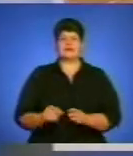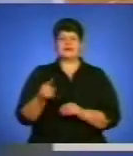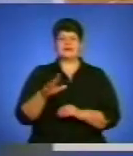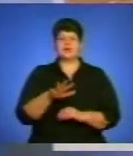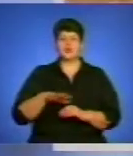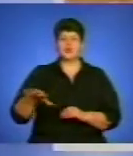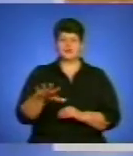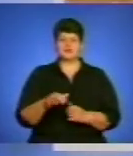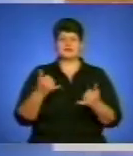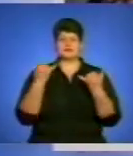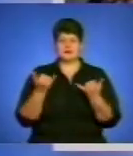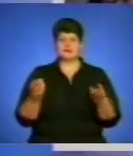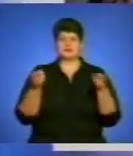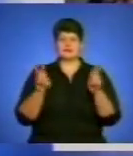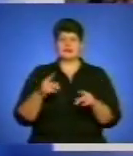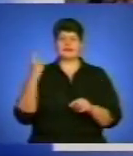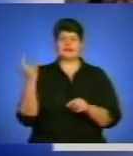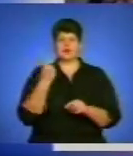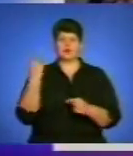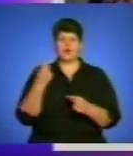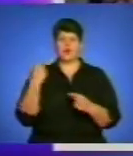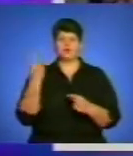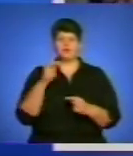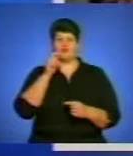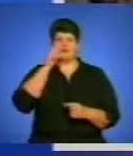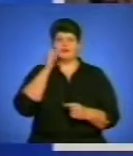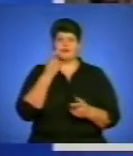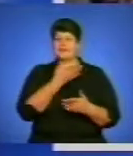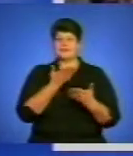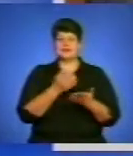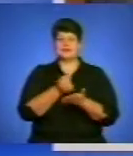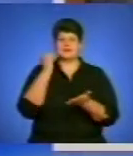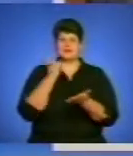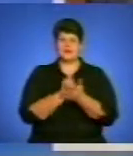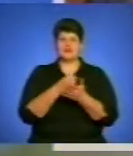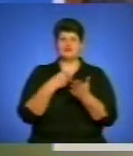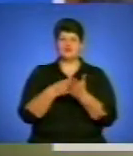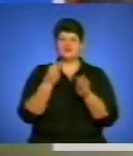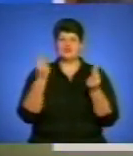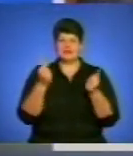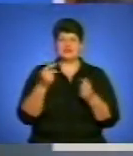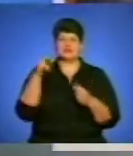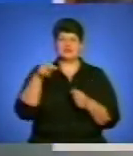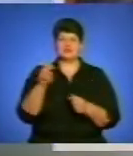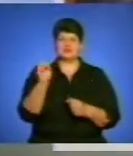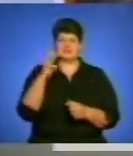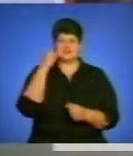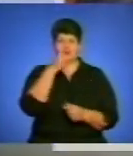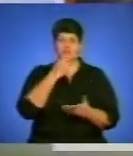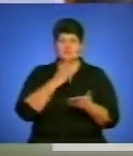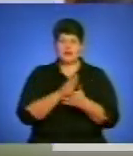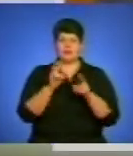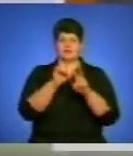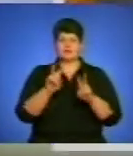Тернопільщина і досі залишається єдиною областю в Україні, де не затверджено бюджет на 2013 рік. Його мали розглядати